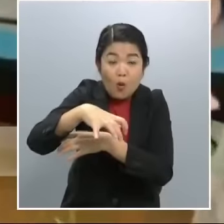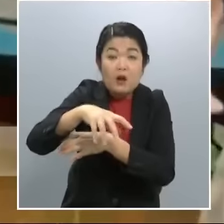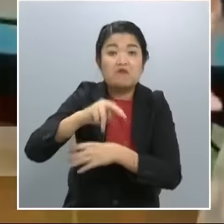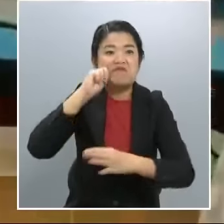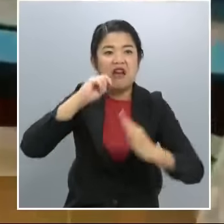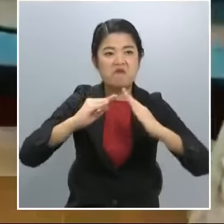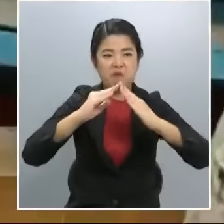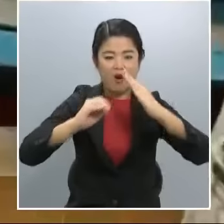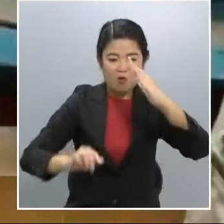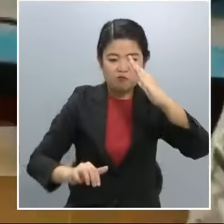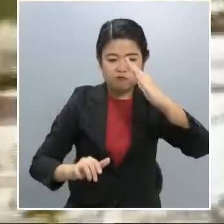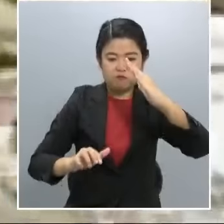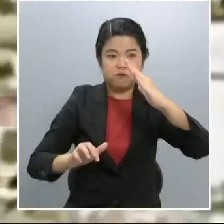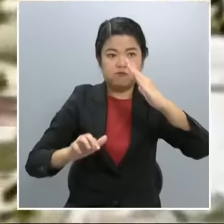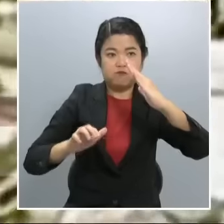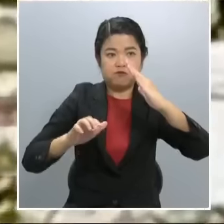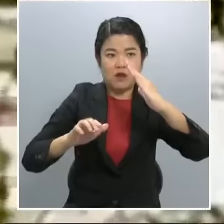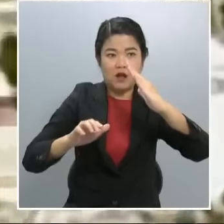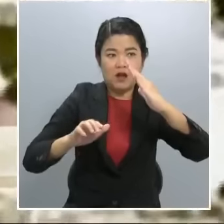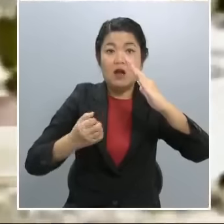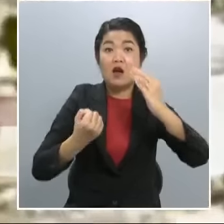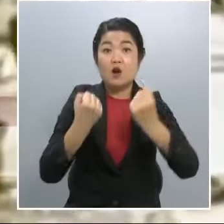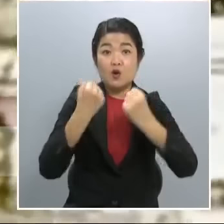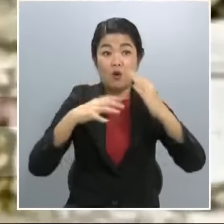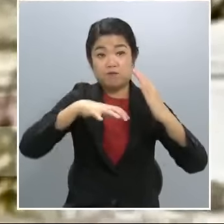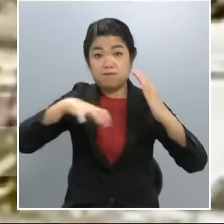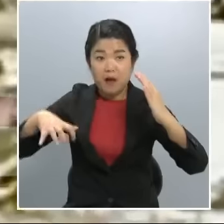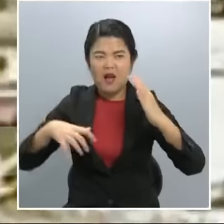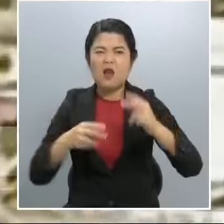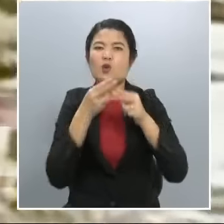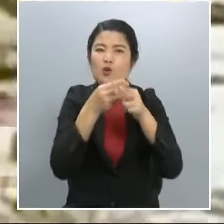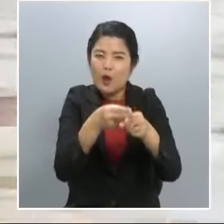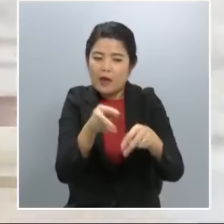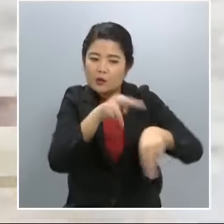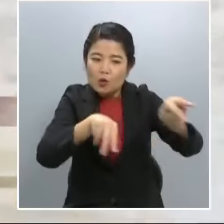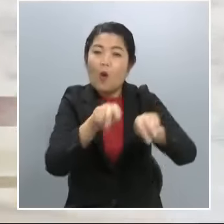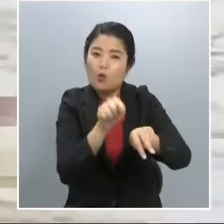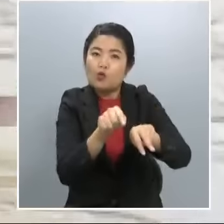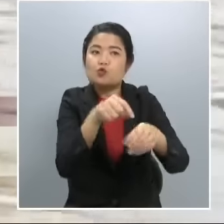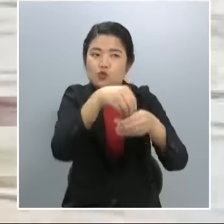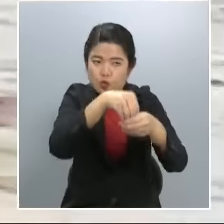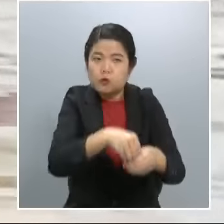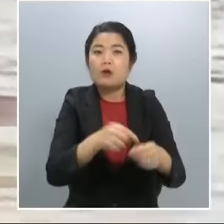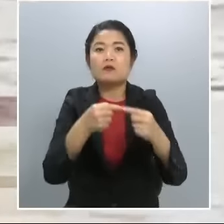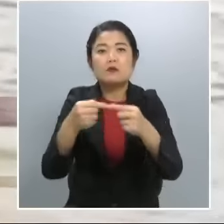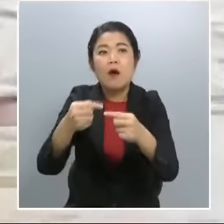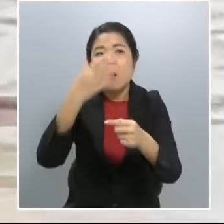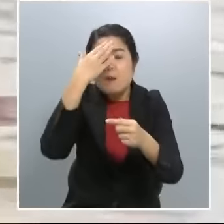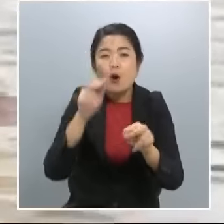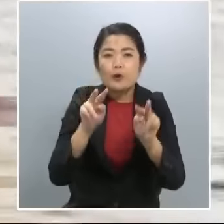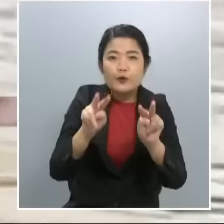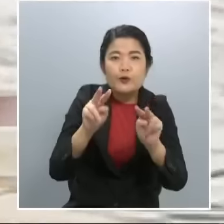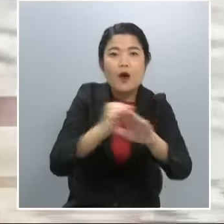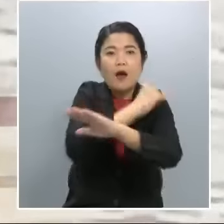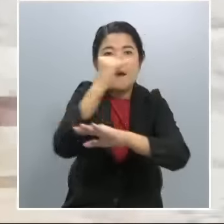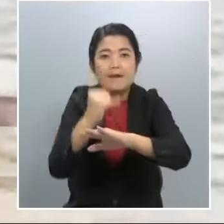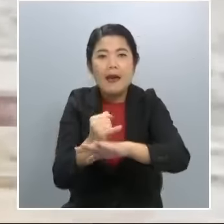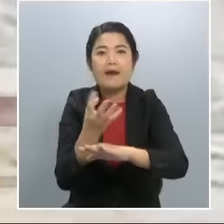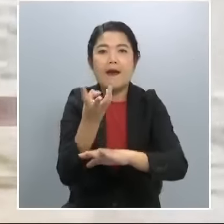เอิดท่วมนายจ้างเอารถแบ็คโฮหนีน้ำแต่ยังให้ตัวเองเฝ้ากระท่อมเถียงนาต่อเพื่อเฝ้าดูไร่ดูนา